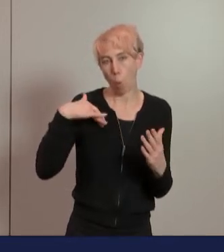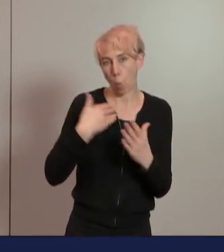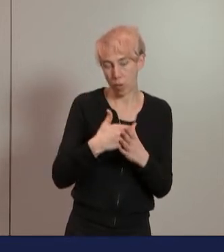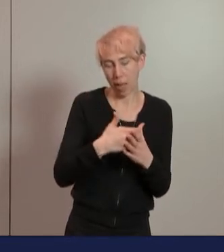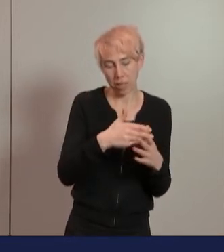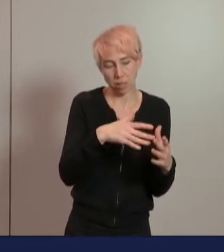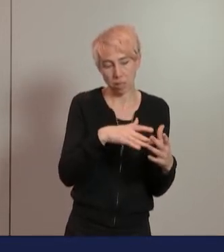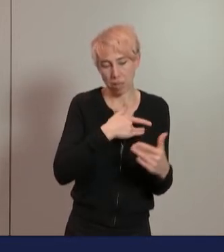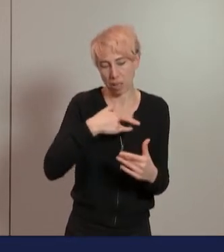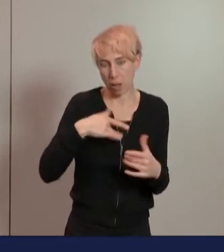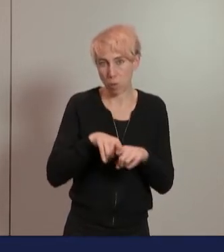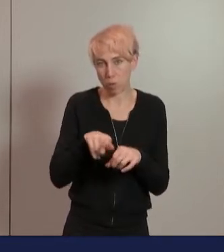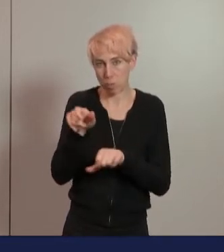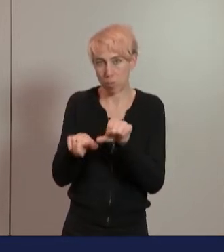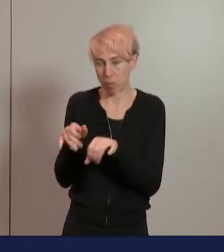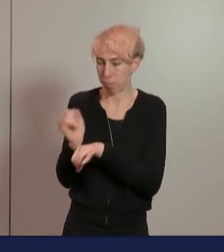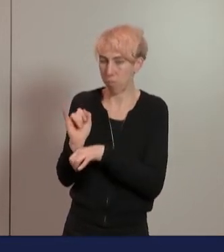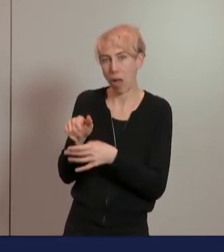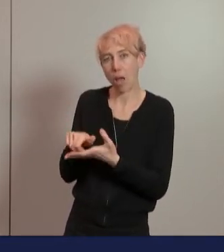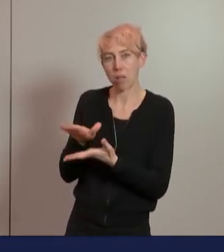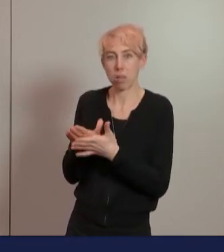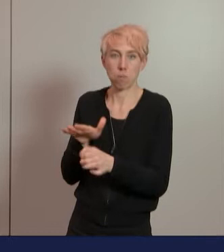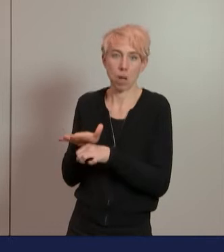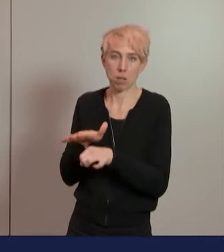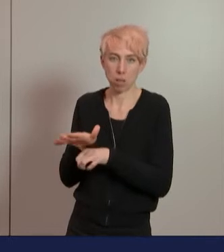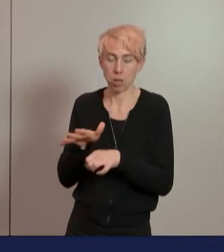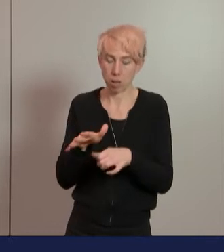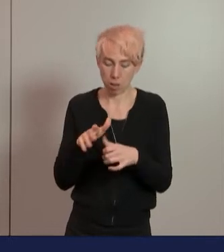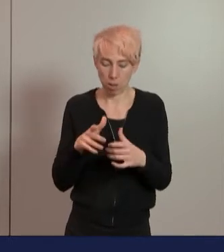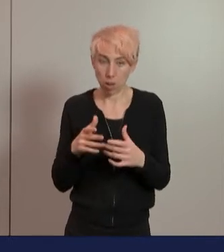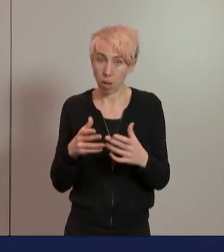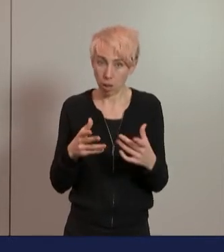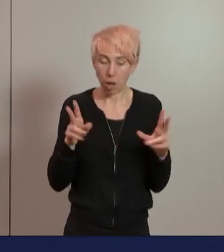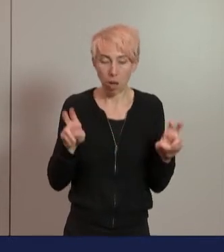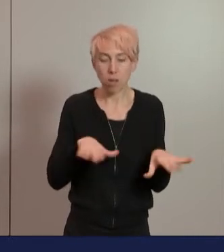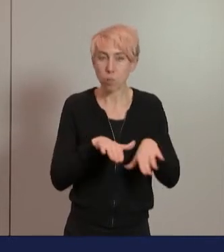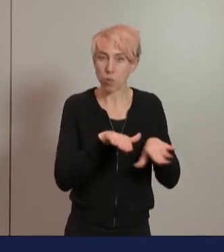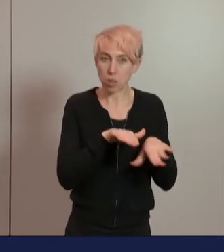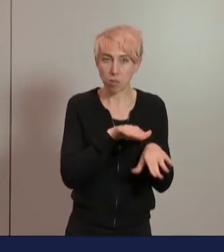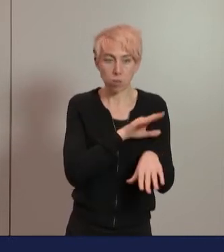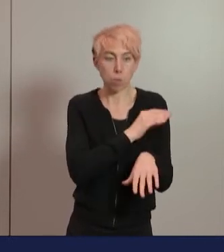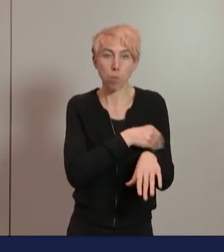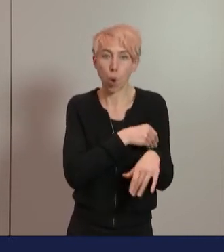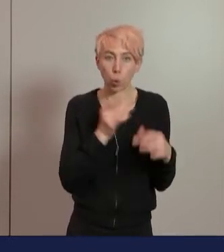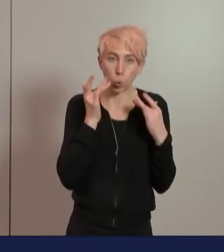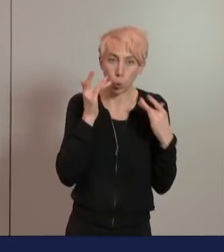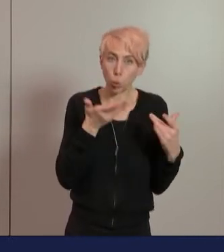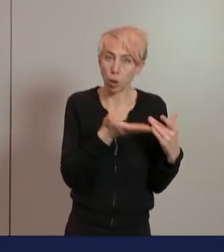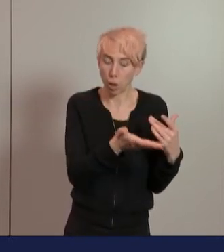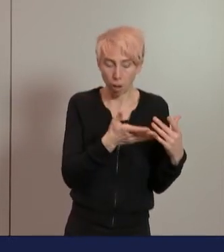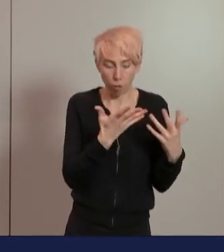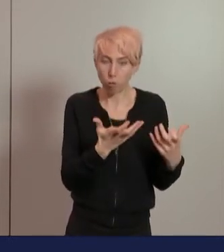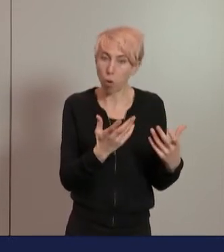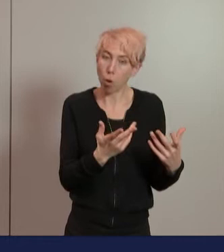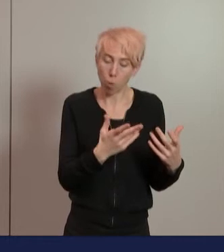d'inscriptions insuffisantes. Ce qui est à noter, c'est sur le dispositif carrément sport et culture. Donc l'objectif était de valoriser certaines pratiques